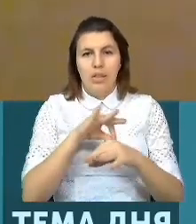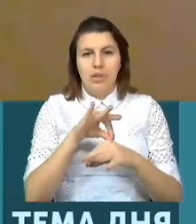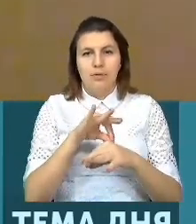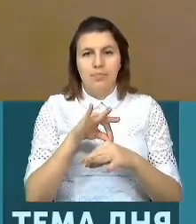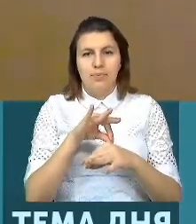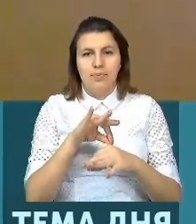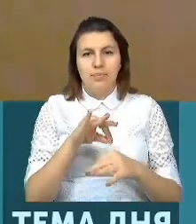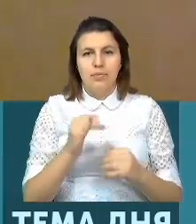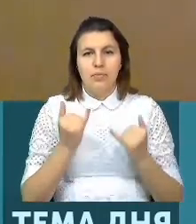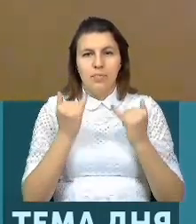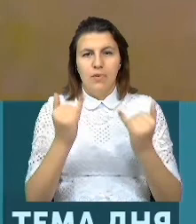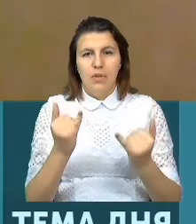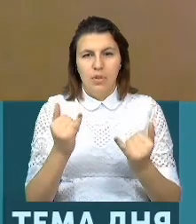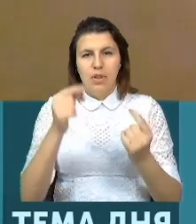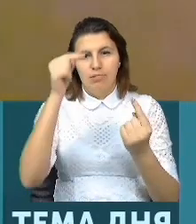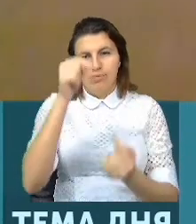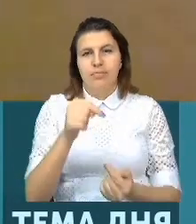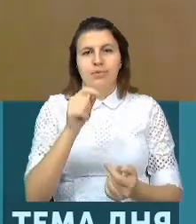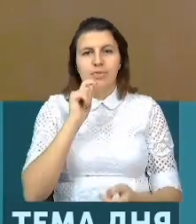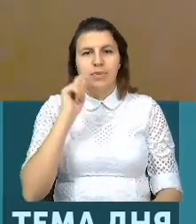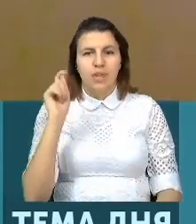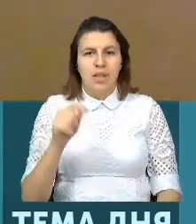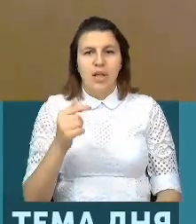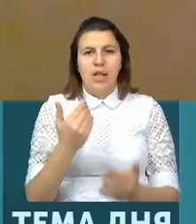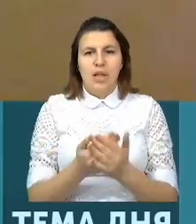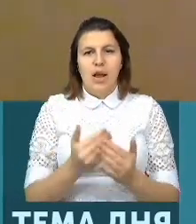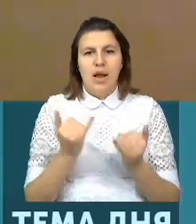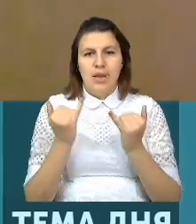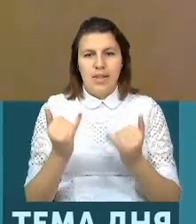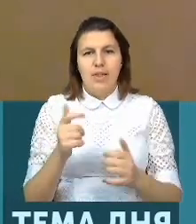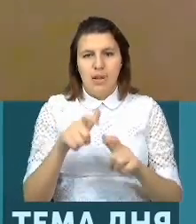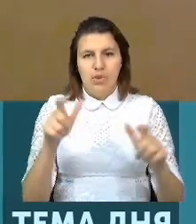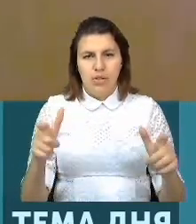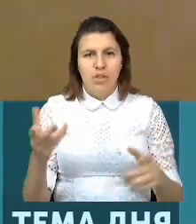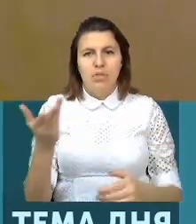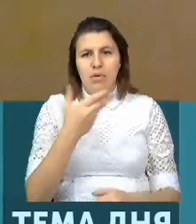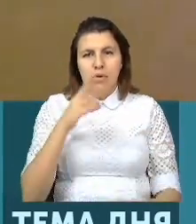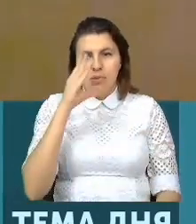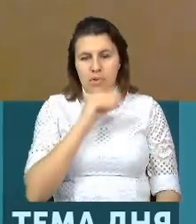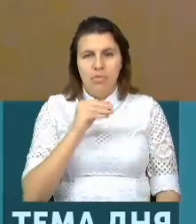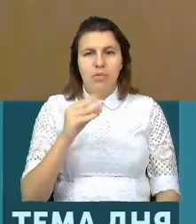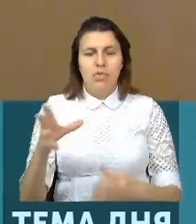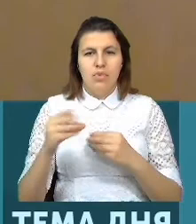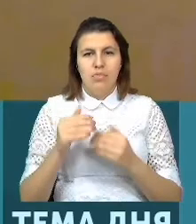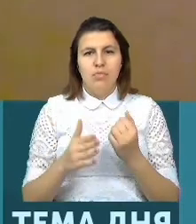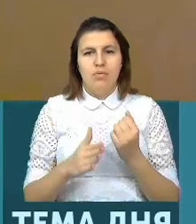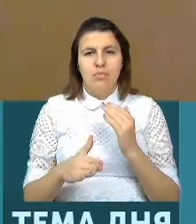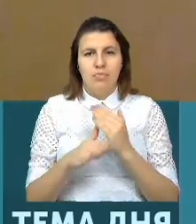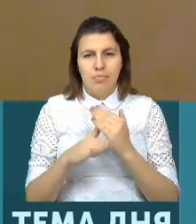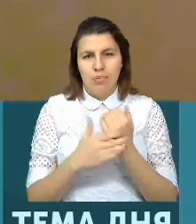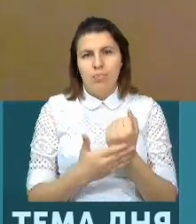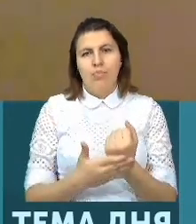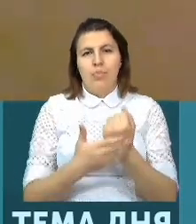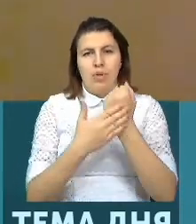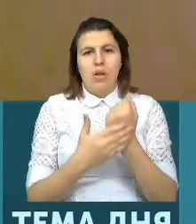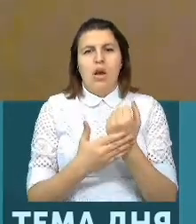країна для гідних людей», і нам вдалося разом з підтримкою обласної